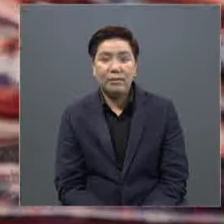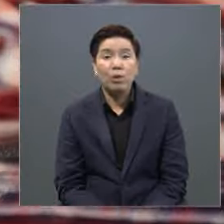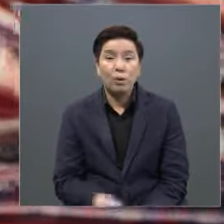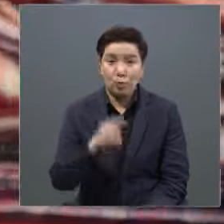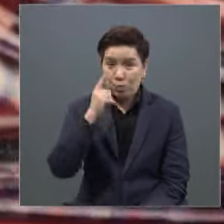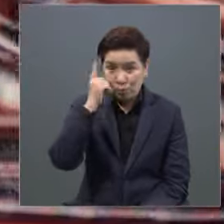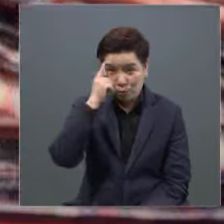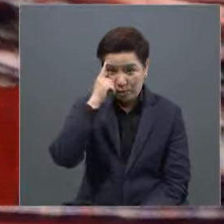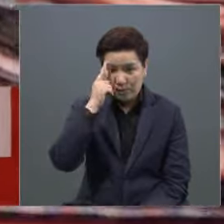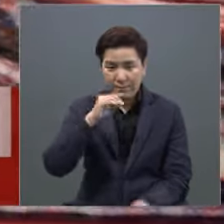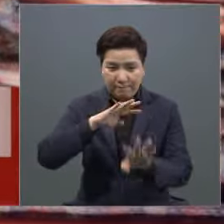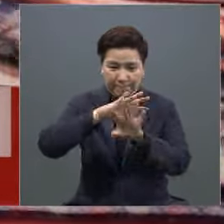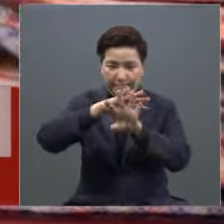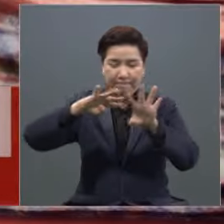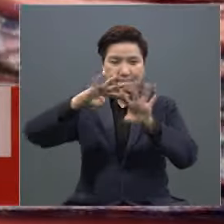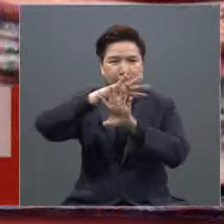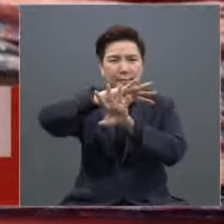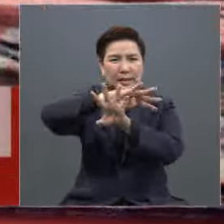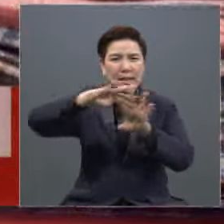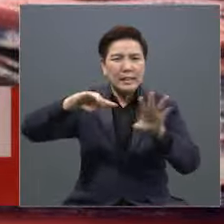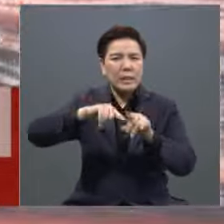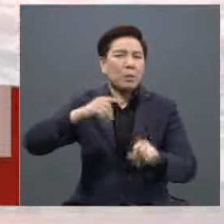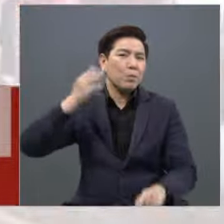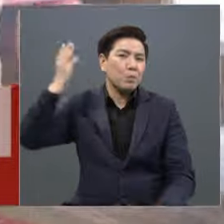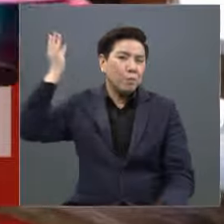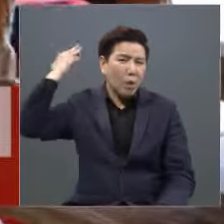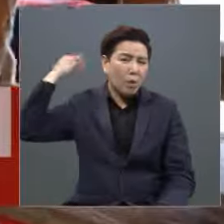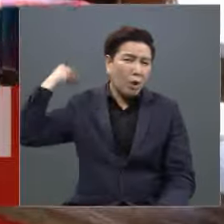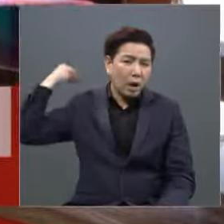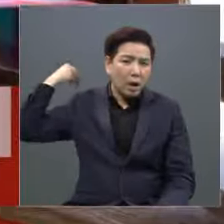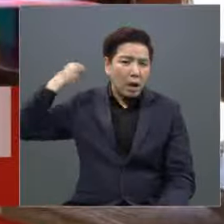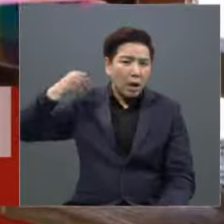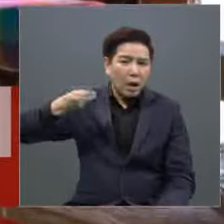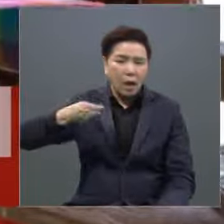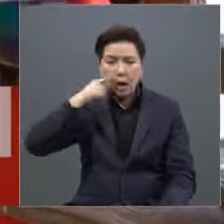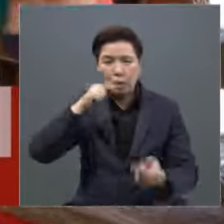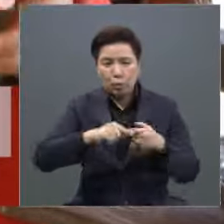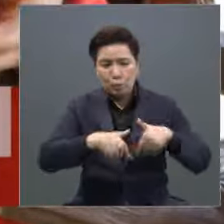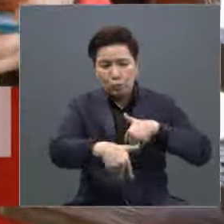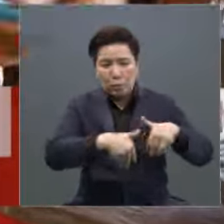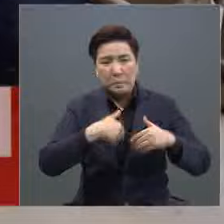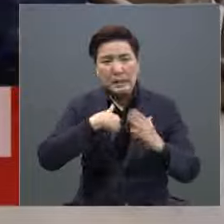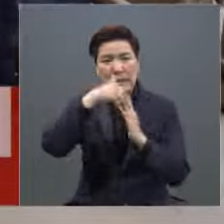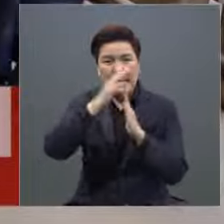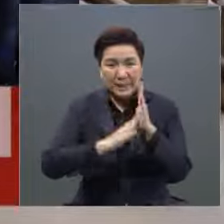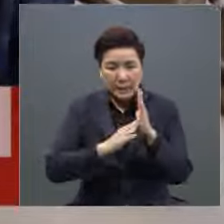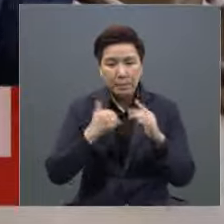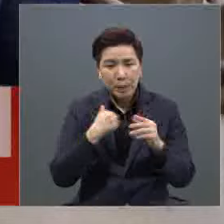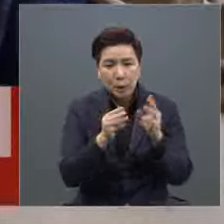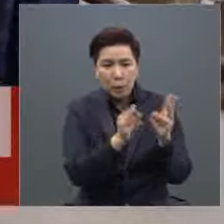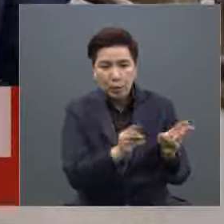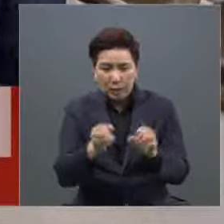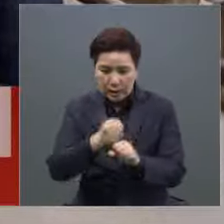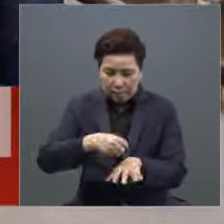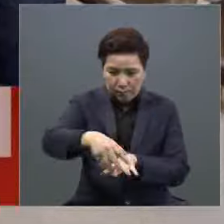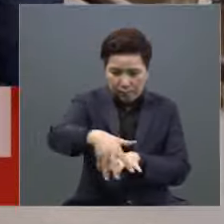ไม่ว่าผ้าลายตารางหลากหลายสีสันที่สืบทอดจากรุ่นสู่รุ่นในแต่ละชุมชนมีสีสันลวดลายรวมถึงกรรมวิธีในการผ